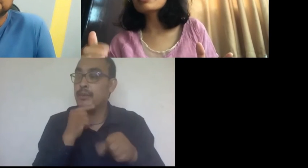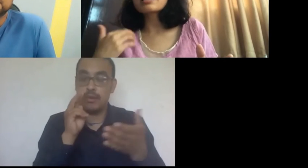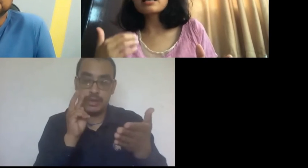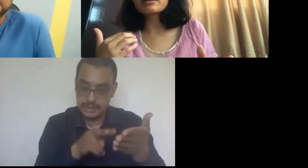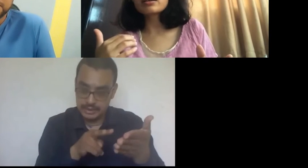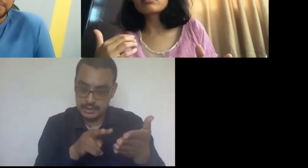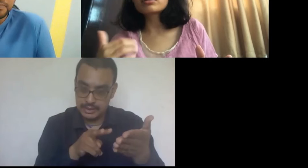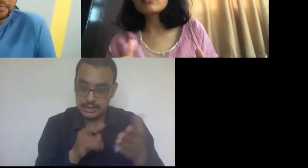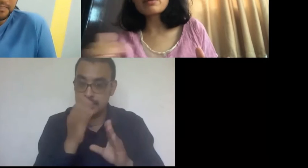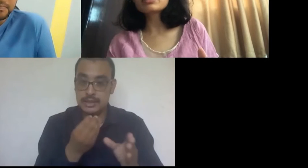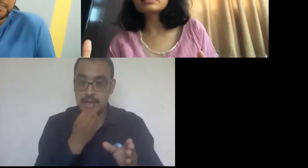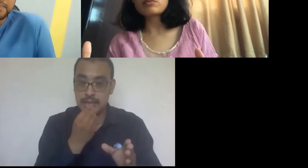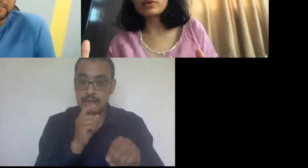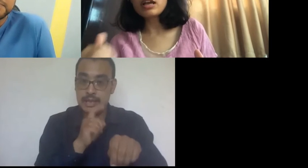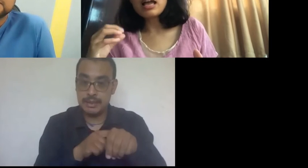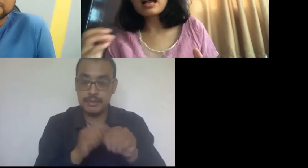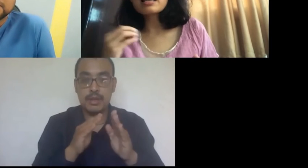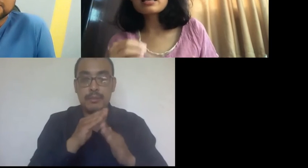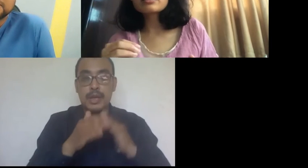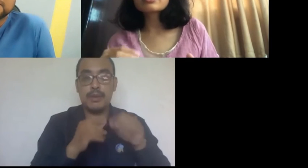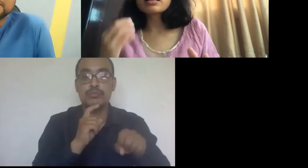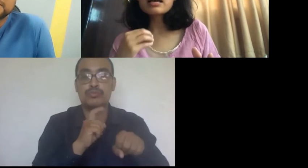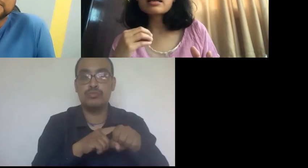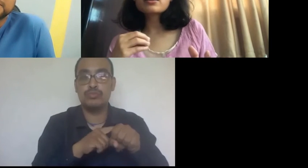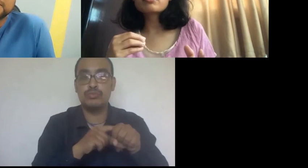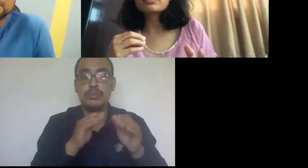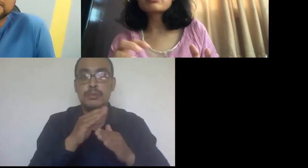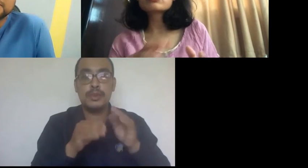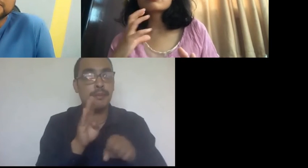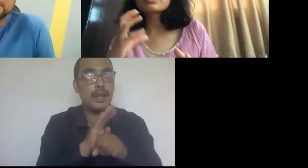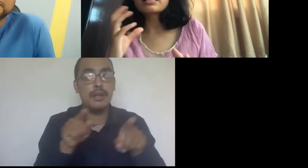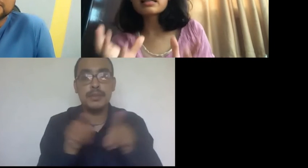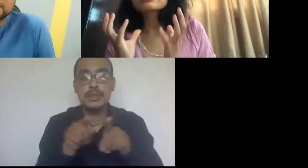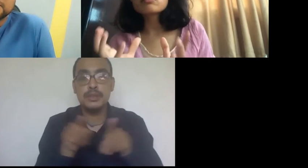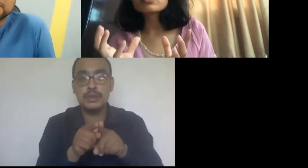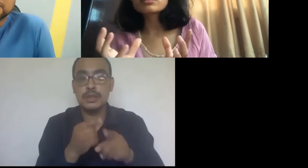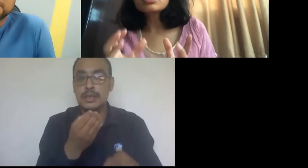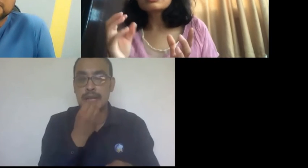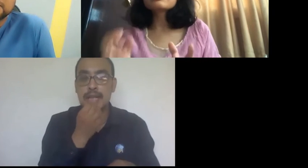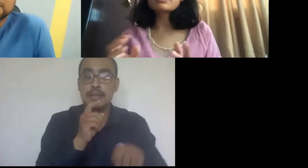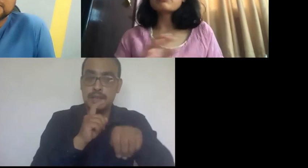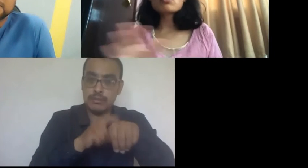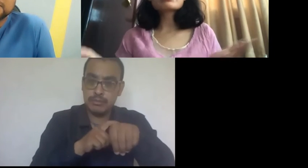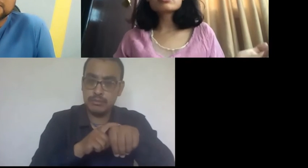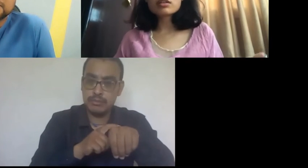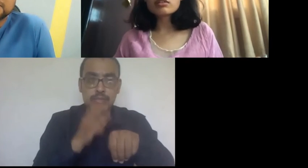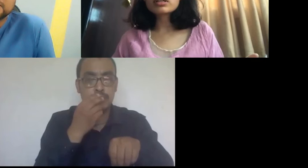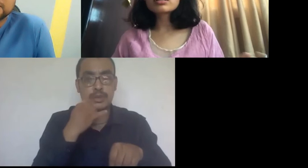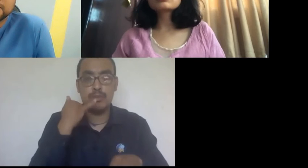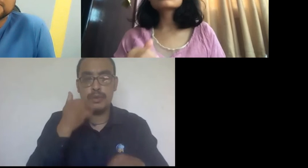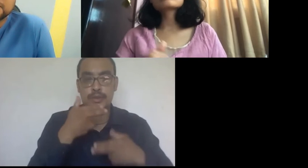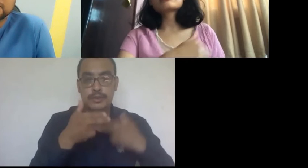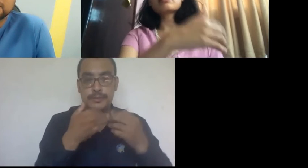हामी जब खाना खाइरहेको हुन्छ त्यो फ्यामिली टाइम होइन, खाना खाइरहेको बेला जुन एउटा खाना खाने टाइम हुन्छ त्यसमा हामी मोबाइल